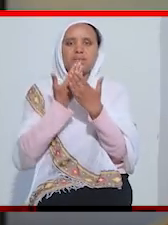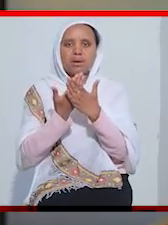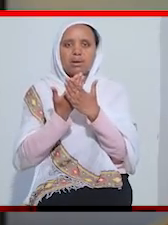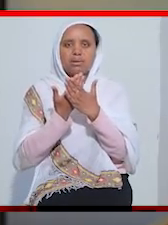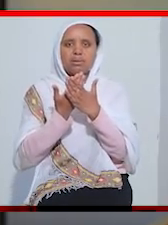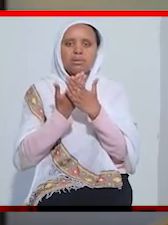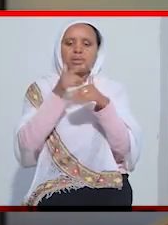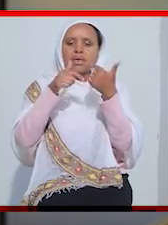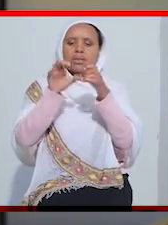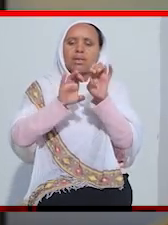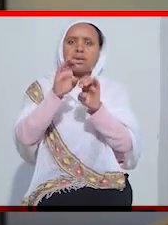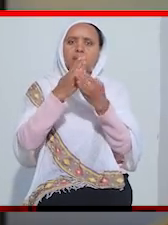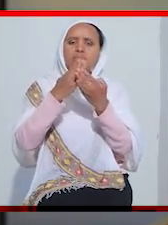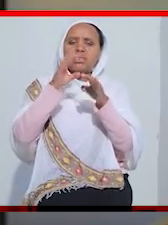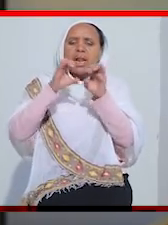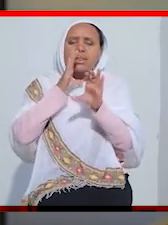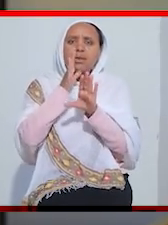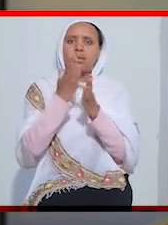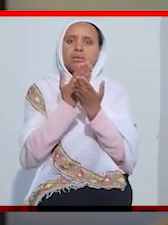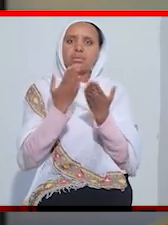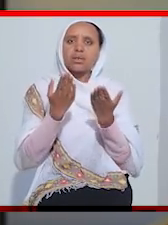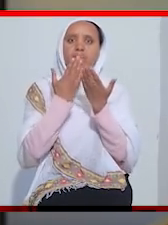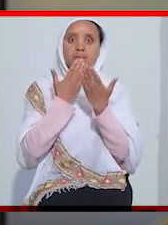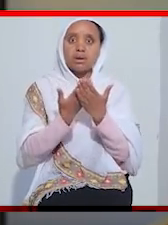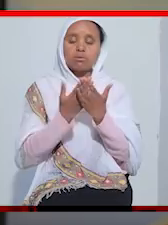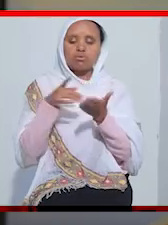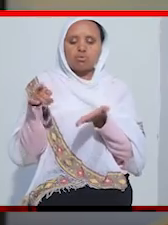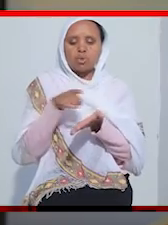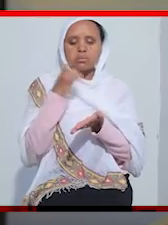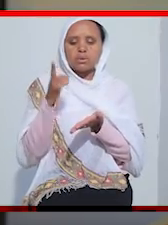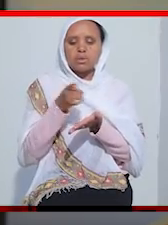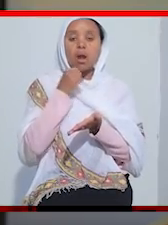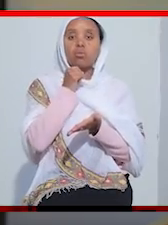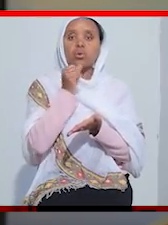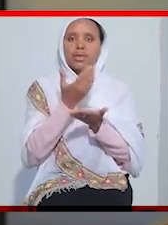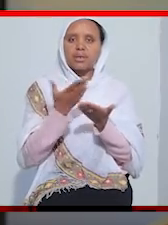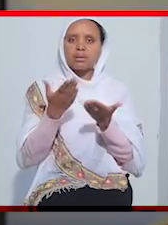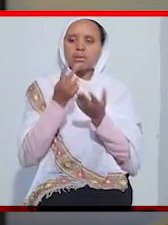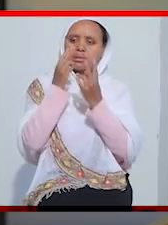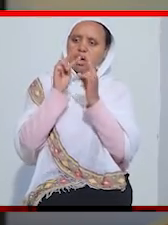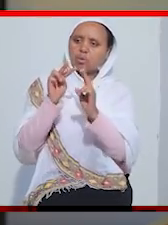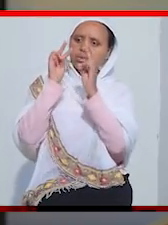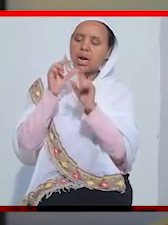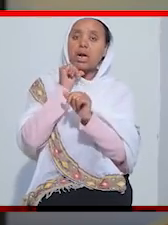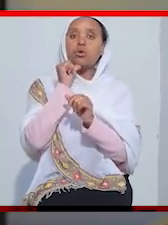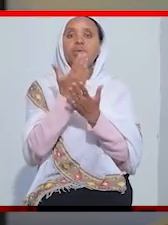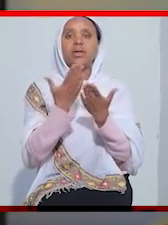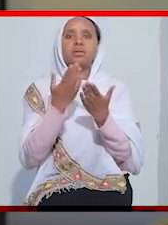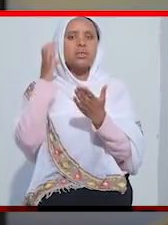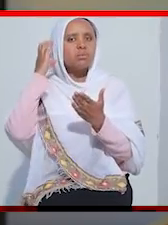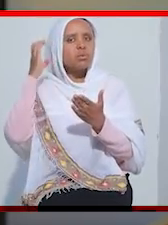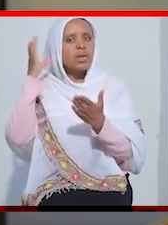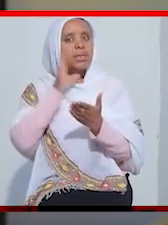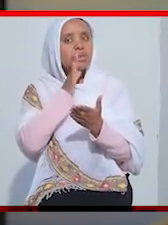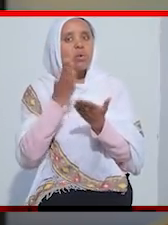ስላለፈው ነገር ያመሰግናል ስለተደረገለትም ስላልተደረገለትም ነገር ስለሆነለትም ስላልሆነለትም ነገር ስላየውም